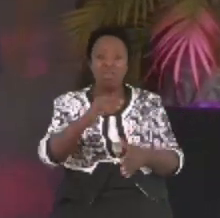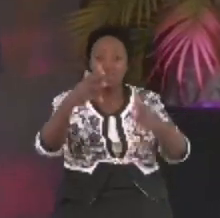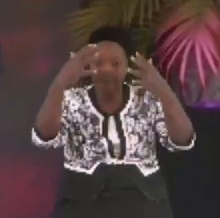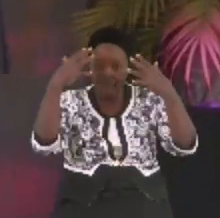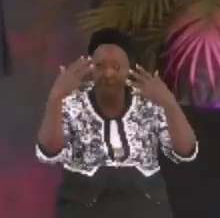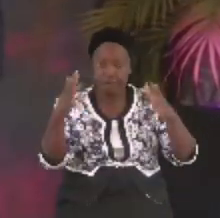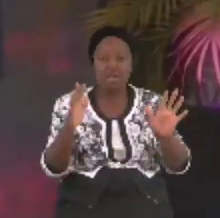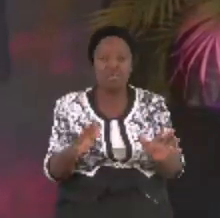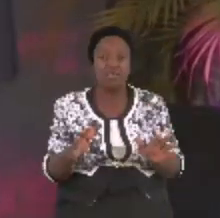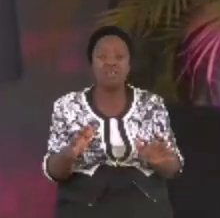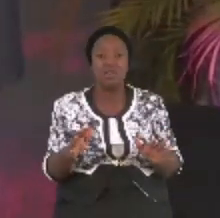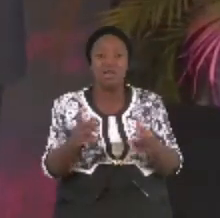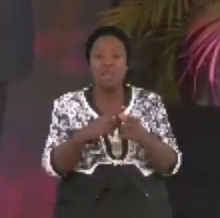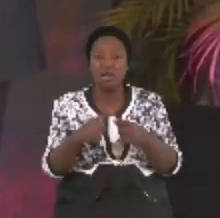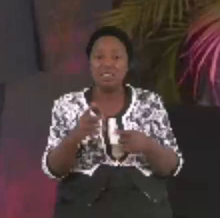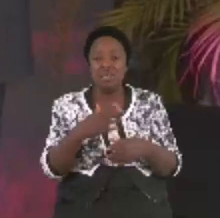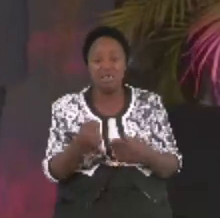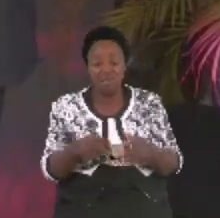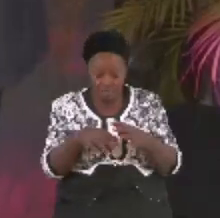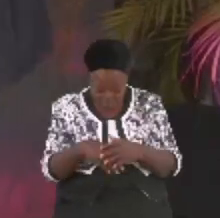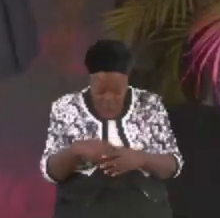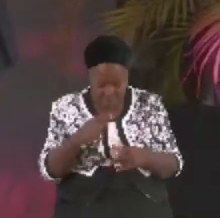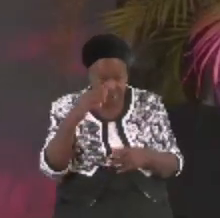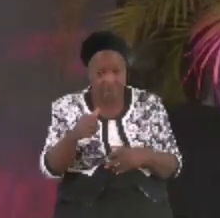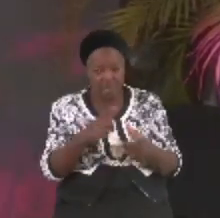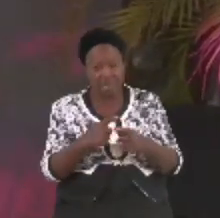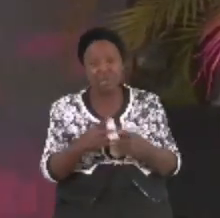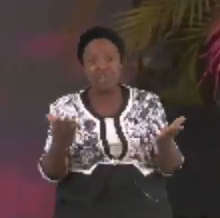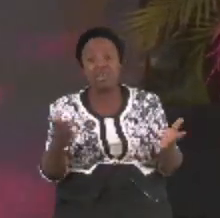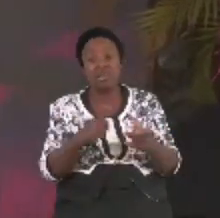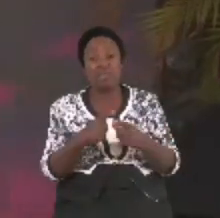Et baissant la tête, il rendit l'esprit.